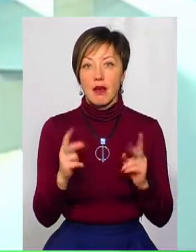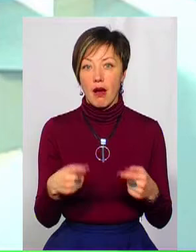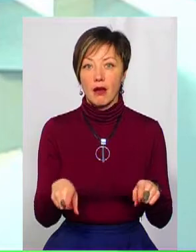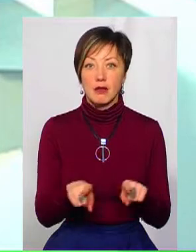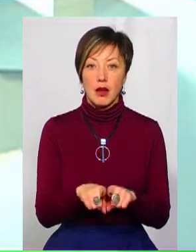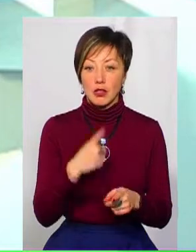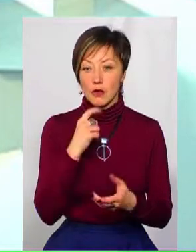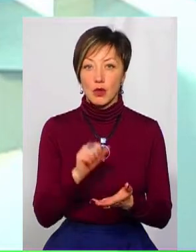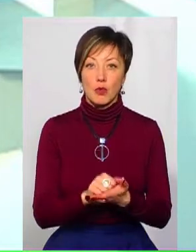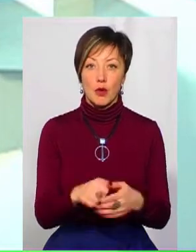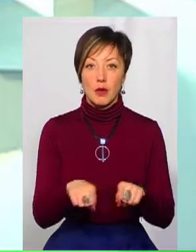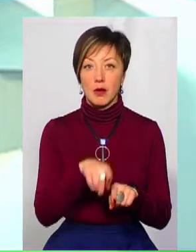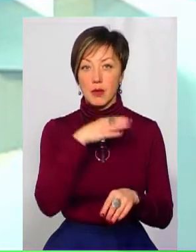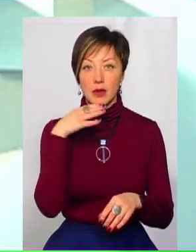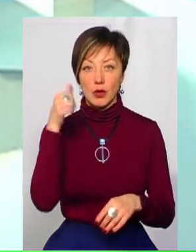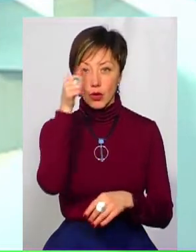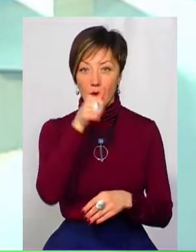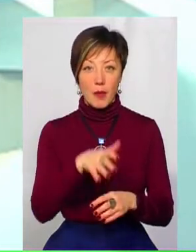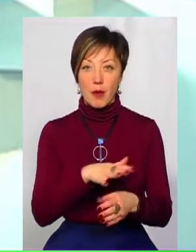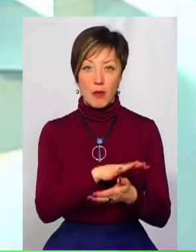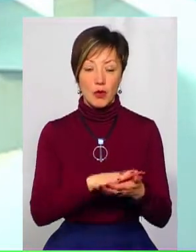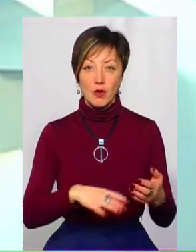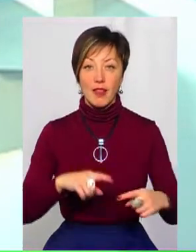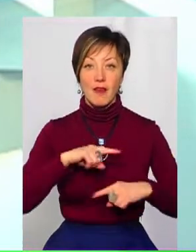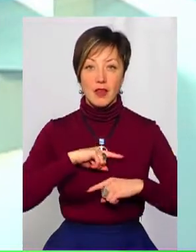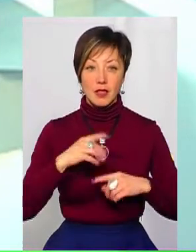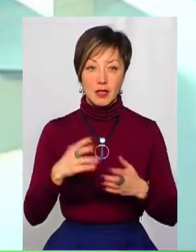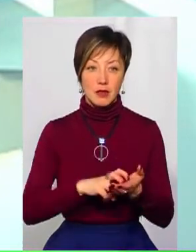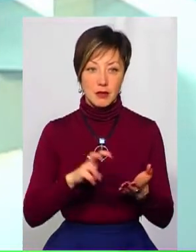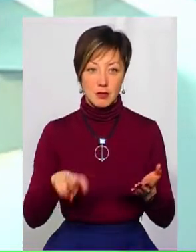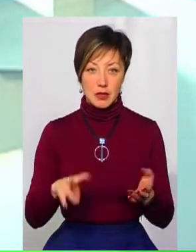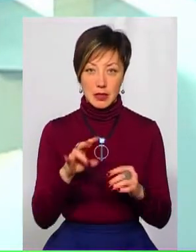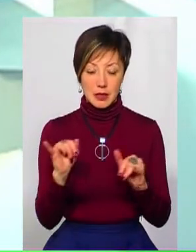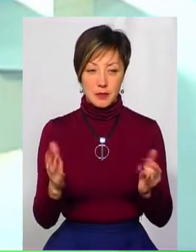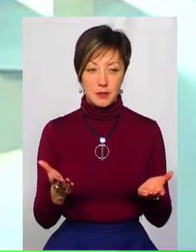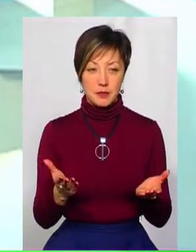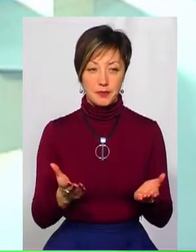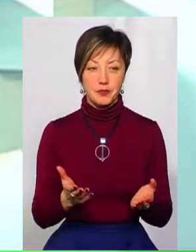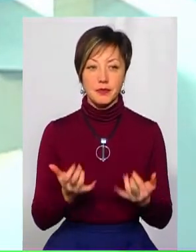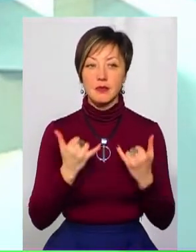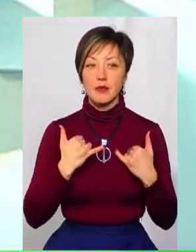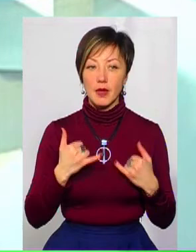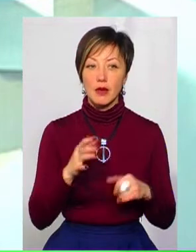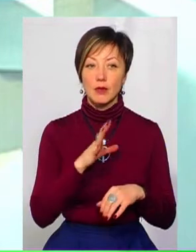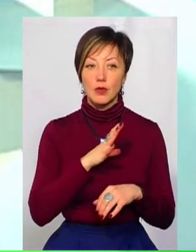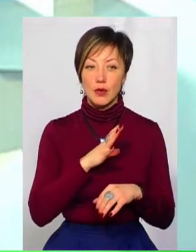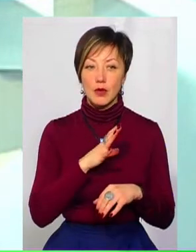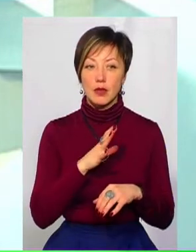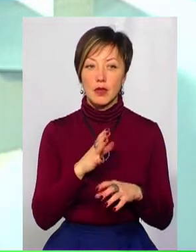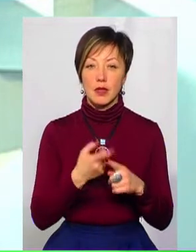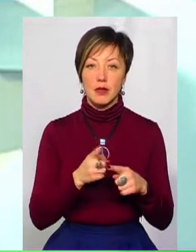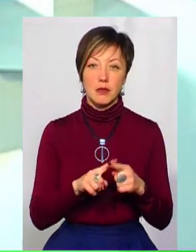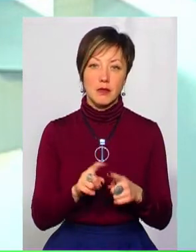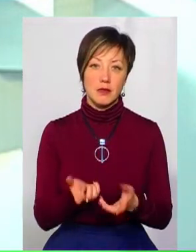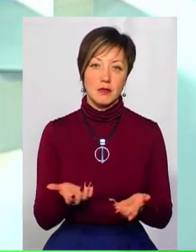червоний диплом, стільки років, і ти не продовжуєш. Тобто на фінішній прямій ти буквально говориш, що ні. Але для мене це був такий своєрідний маніфест.